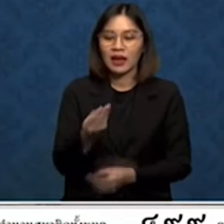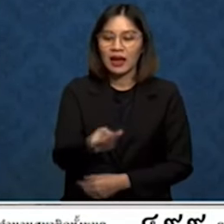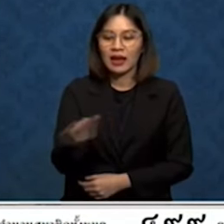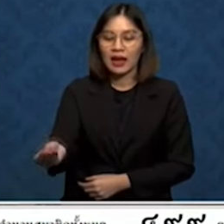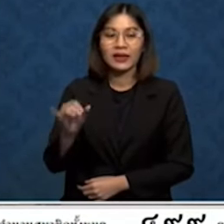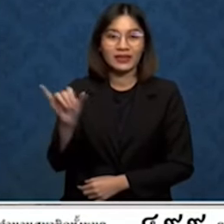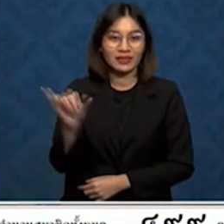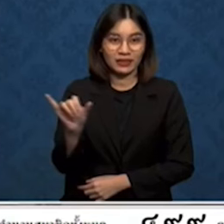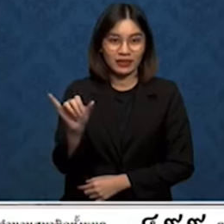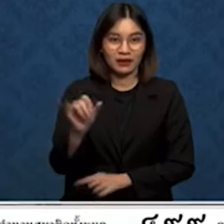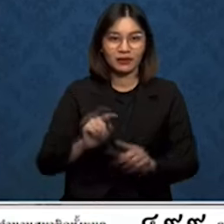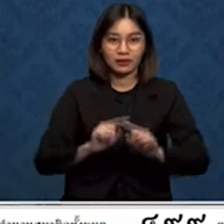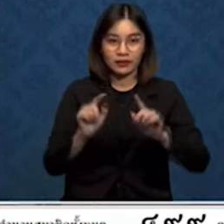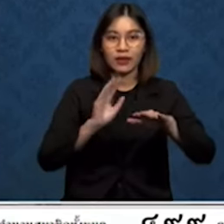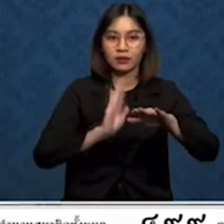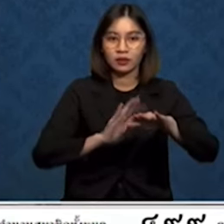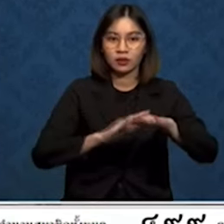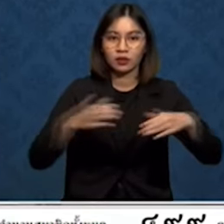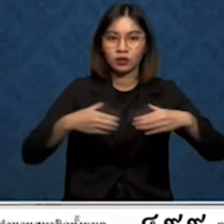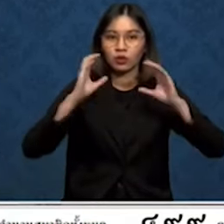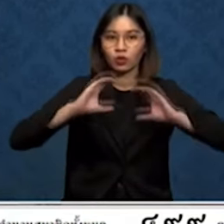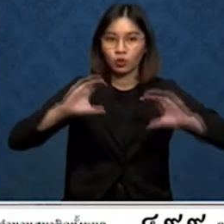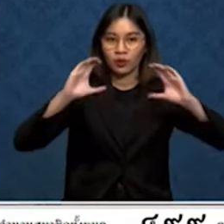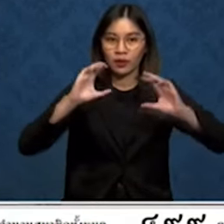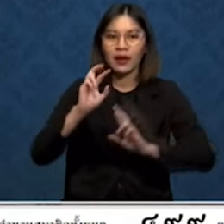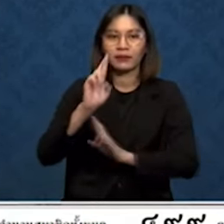แต่ว่าขอเตือนรัฐบางให้ระวัง